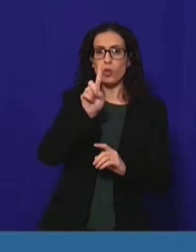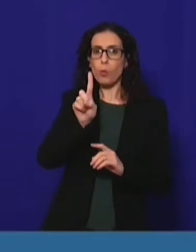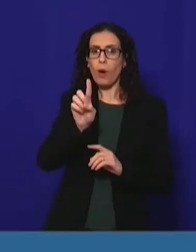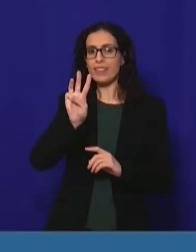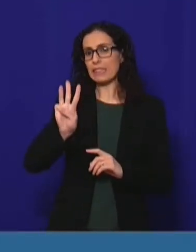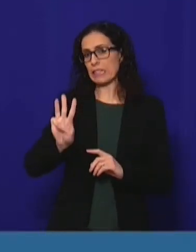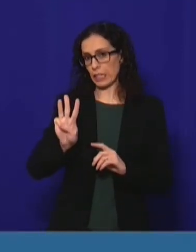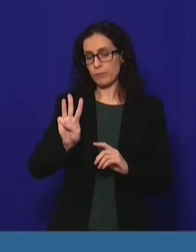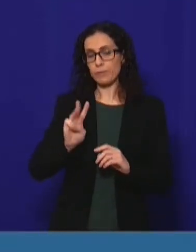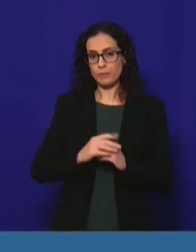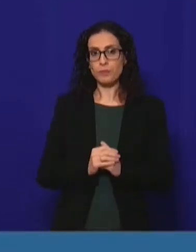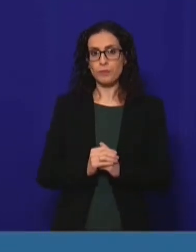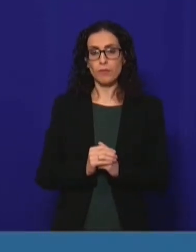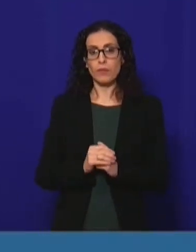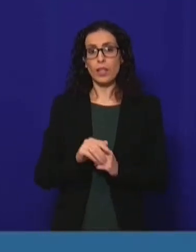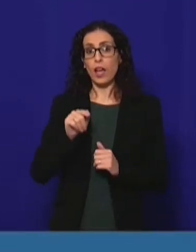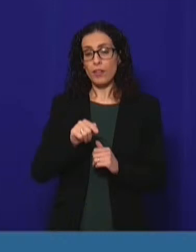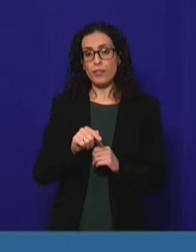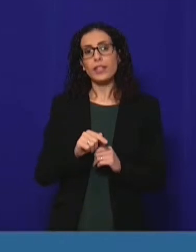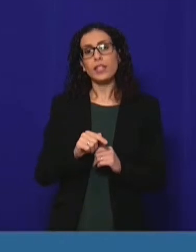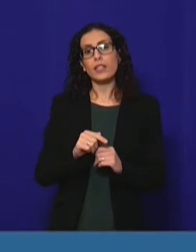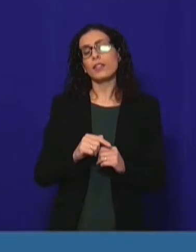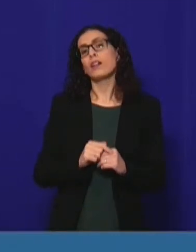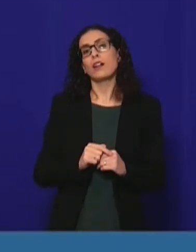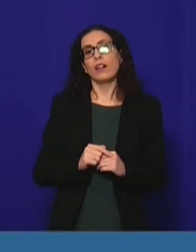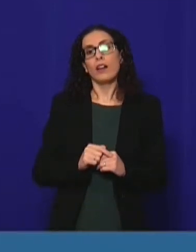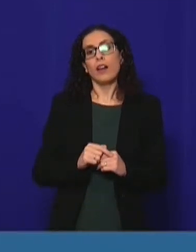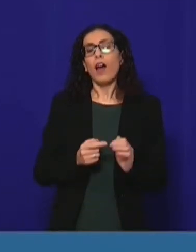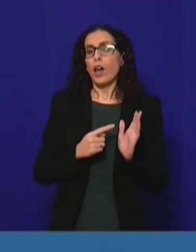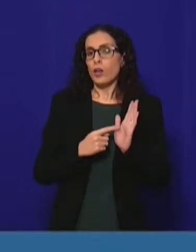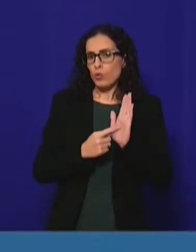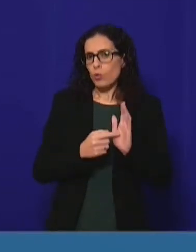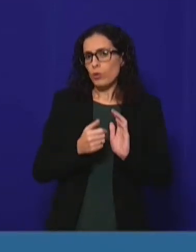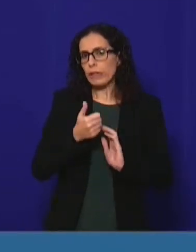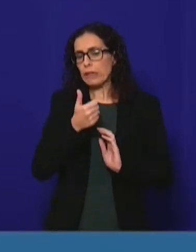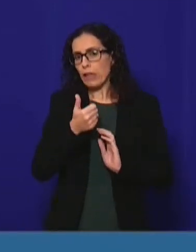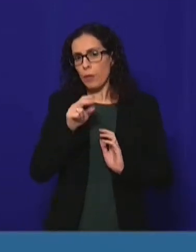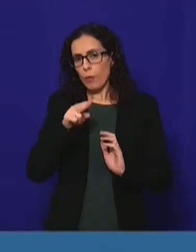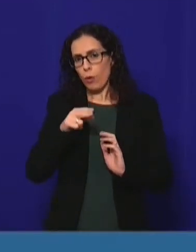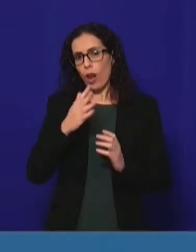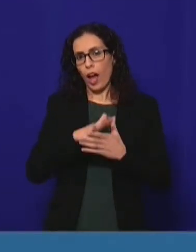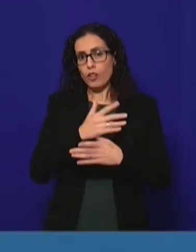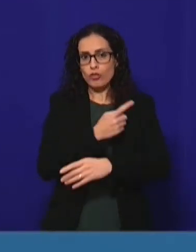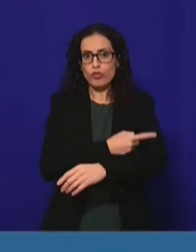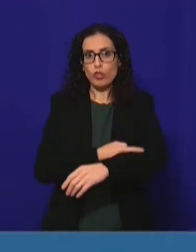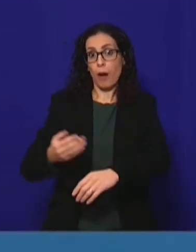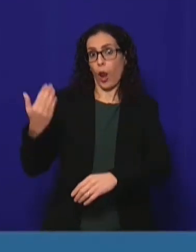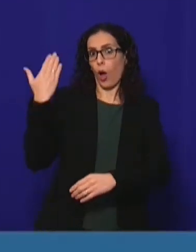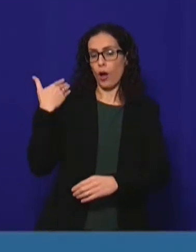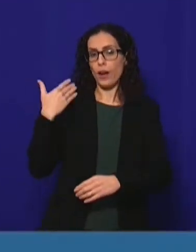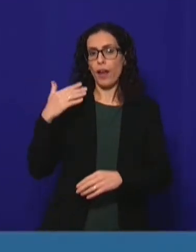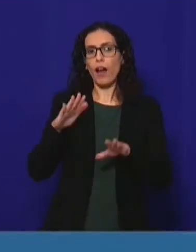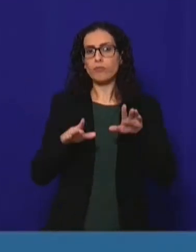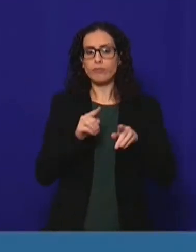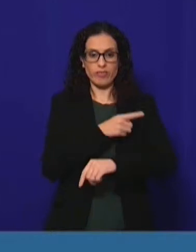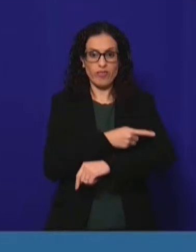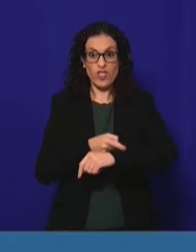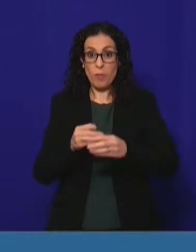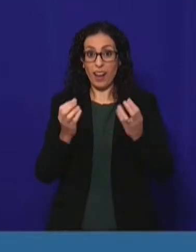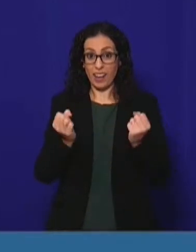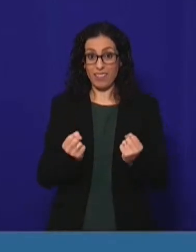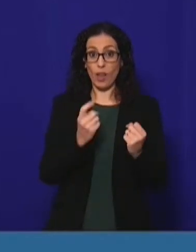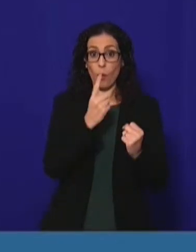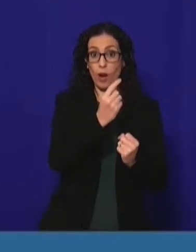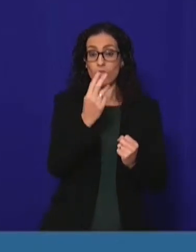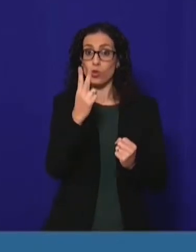li qegħdin diġà ikun hemm indikazzjonijiet li huma tajbin għaliex jekk tħares lejn il-ġimgħa ta' qabel il-moving average kien ta'